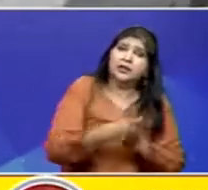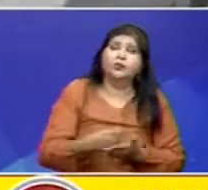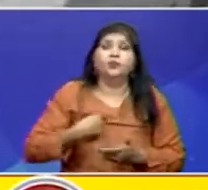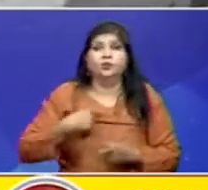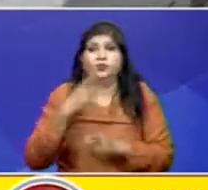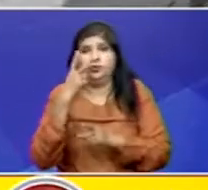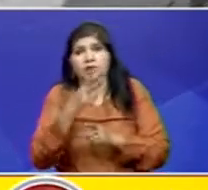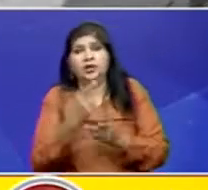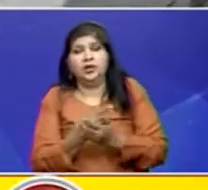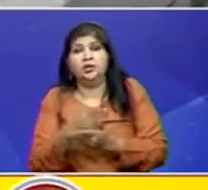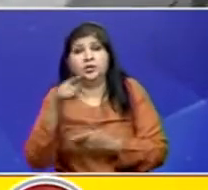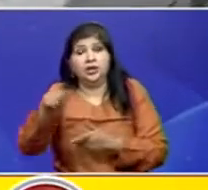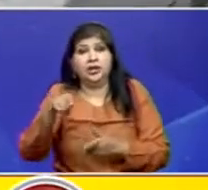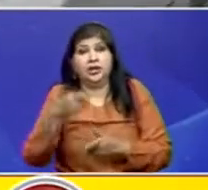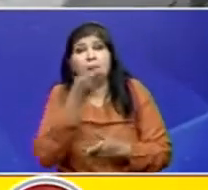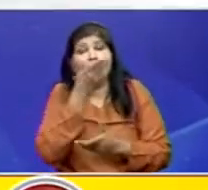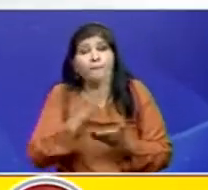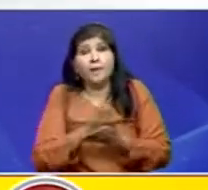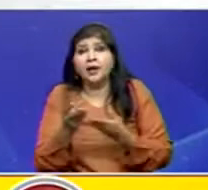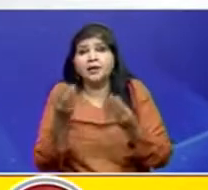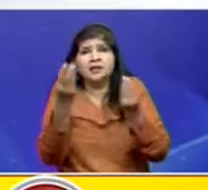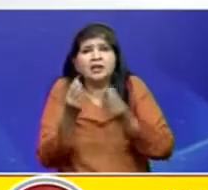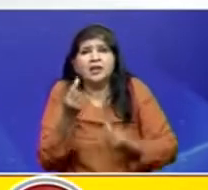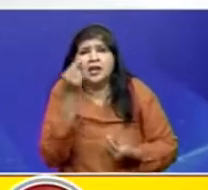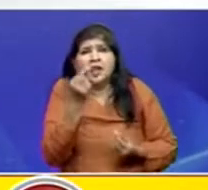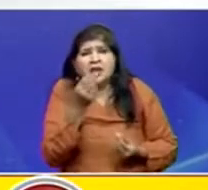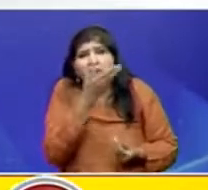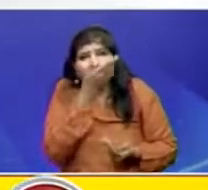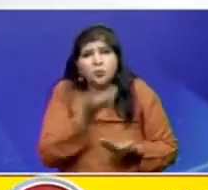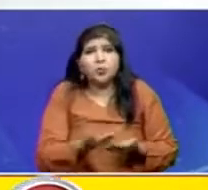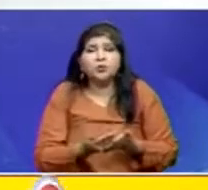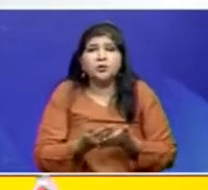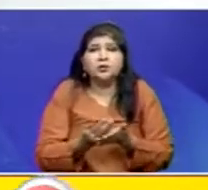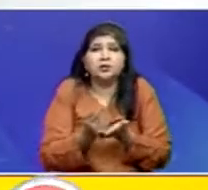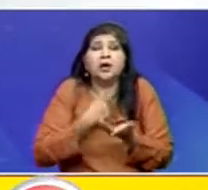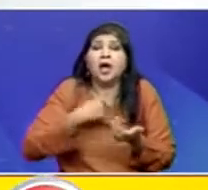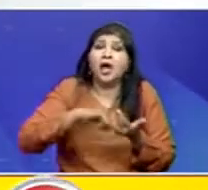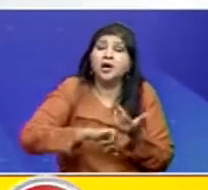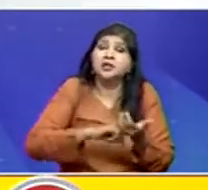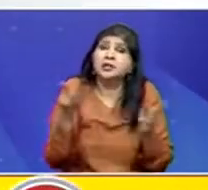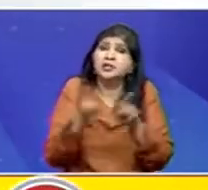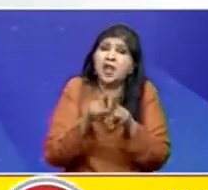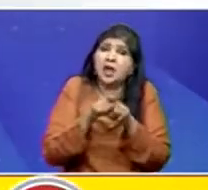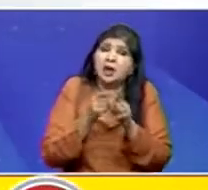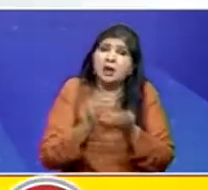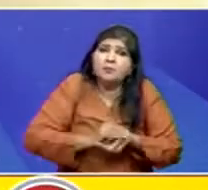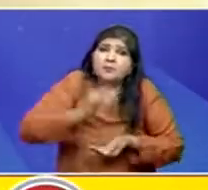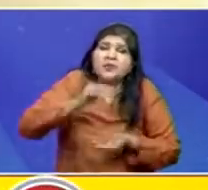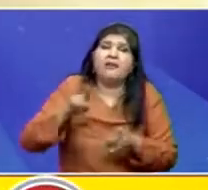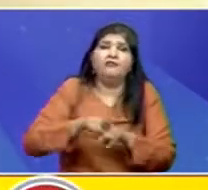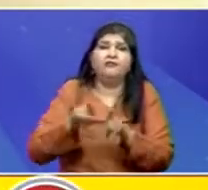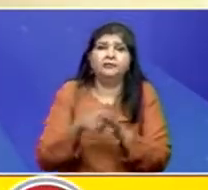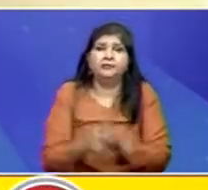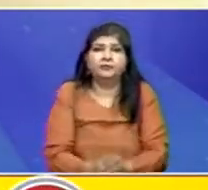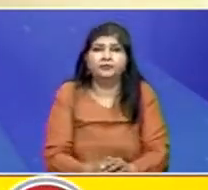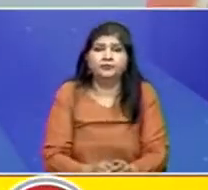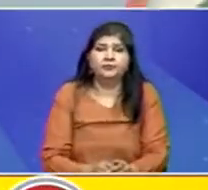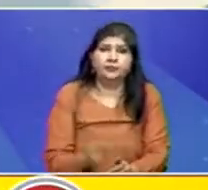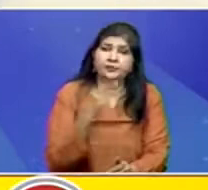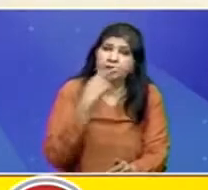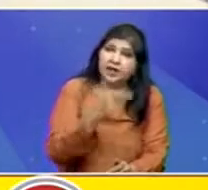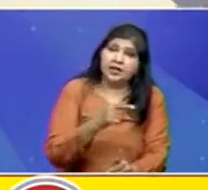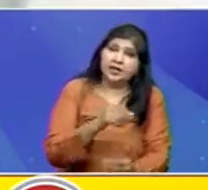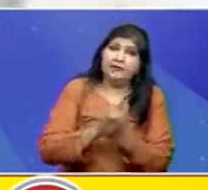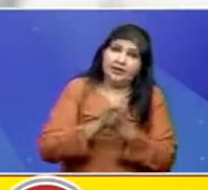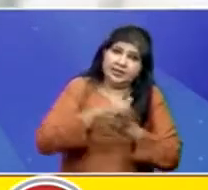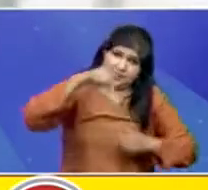जिन के लिए पानी की एक एक भुन्द अम्रित के समान होती हैं साथियों इस